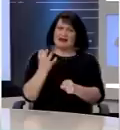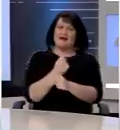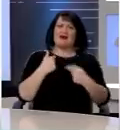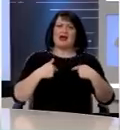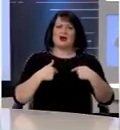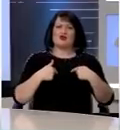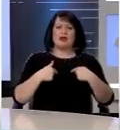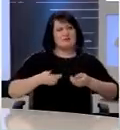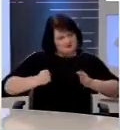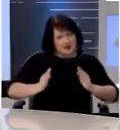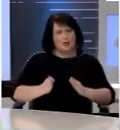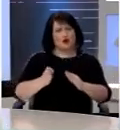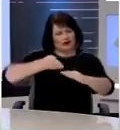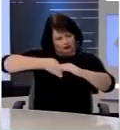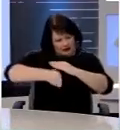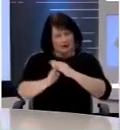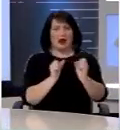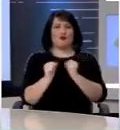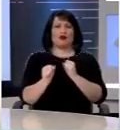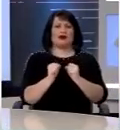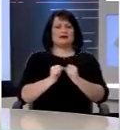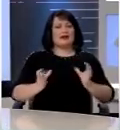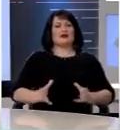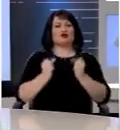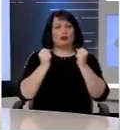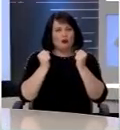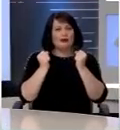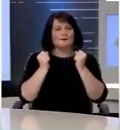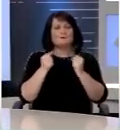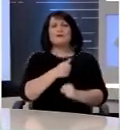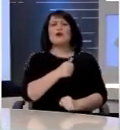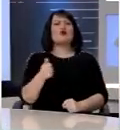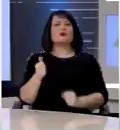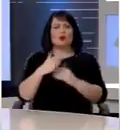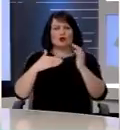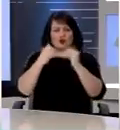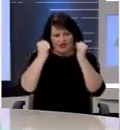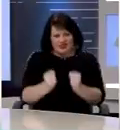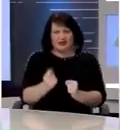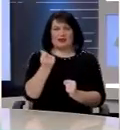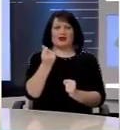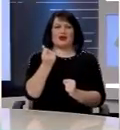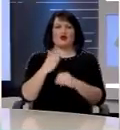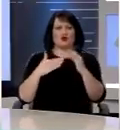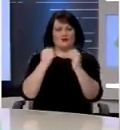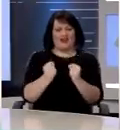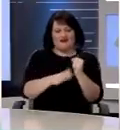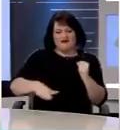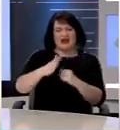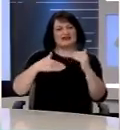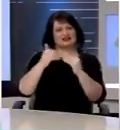όχι μόνο θα οδηγήσει τη χώρα έξω από την κρίση, όχι μόνο θα θεμελιώσει την ελληνική οικονομία σε γερές και σταθερές